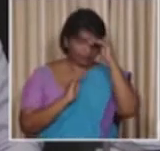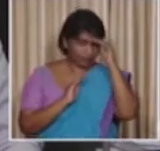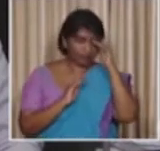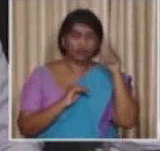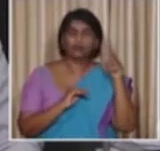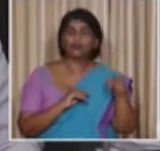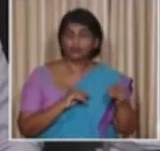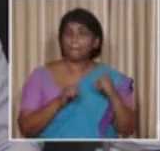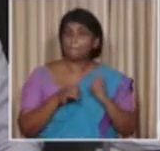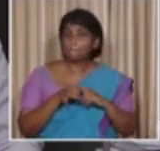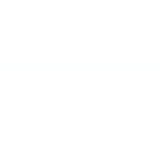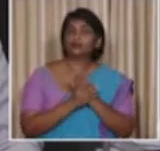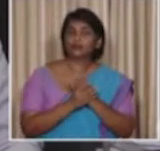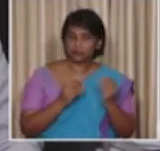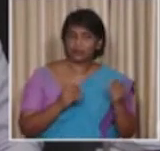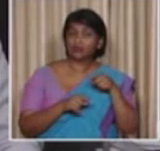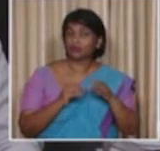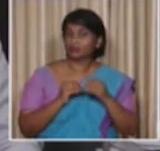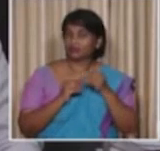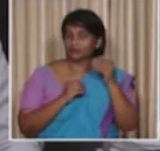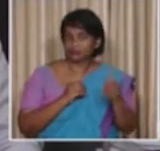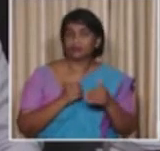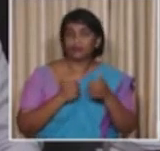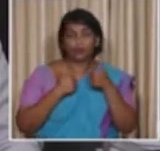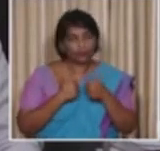නායකයින්ගෙන් මේ ප්‍රශ්නේ විසඳගන්න මීට වඩා